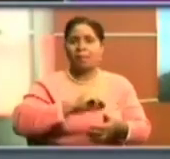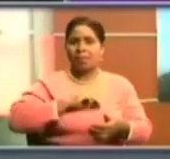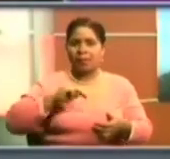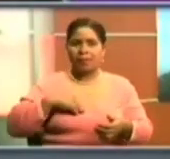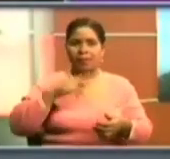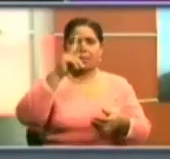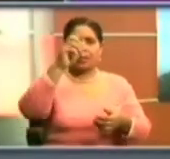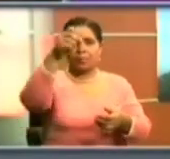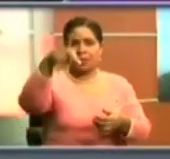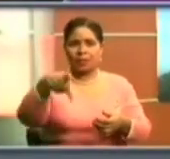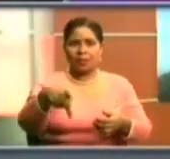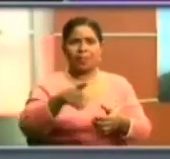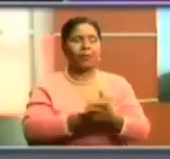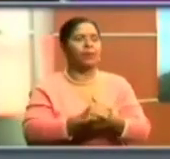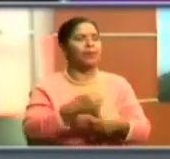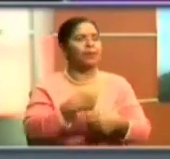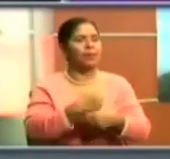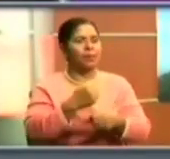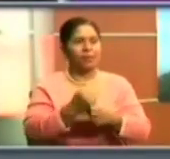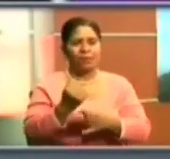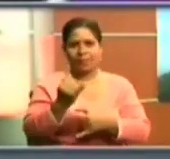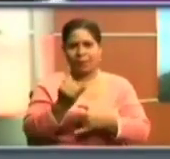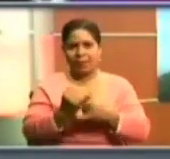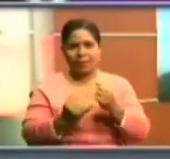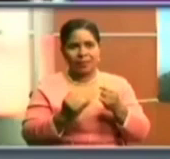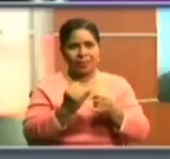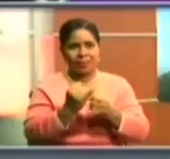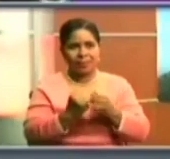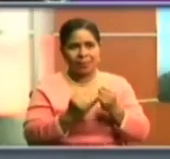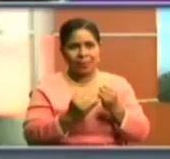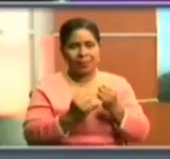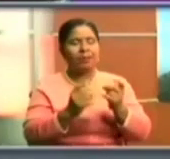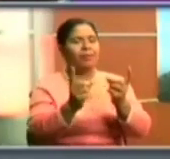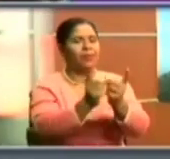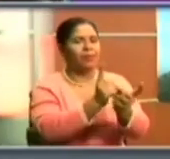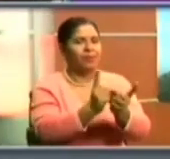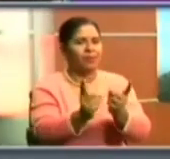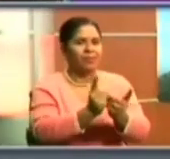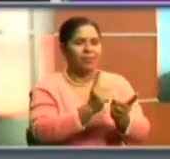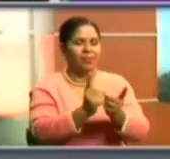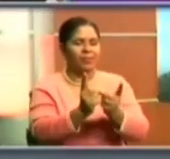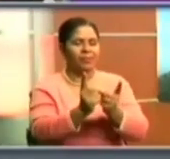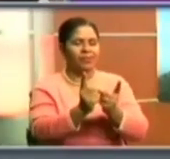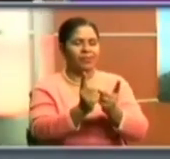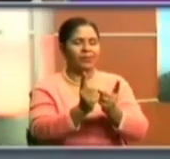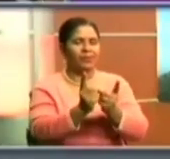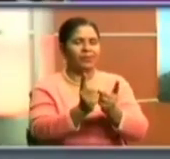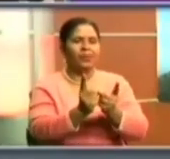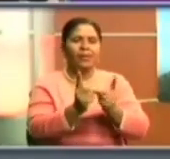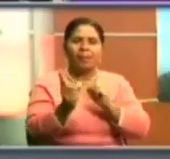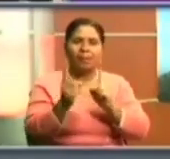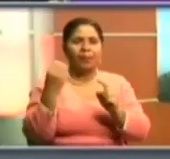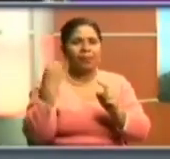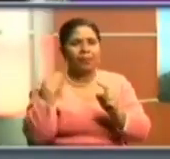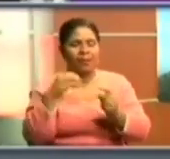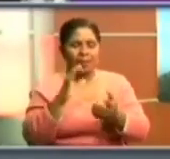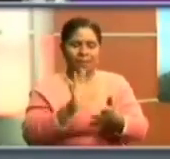électoral. Nous avons fait dernière rencontre que nous avons gagné pour nous faire toute dernière consultation